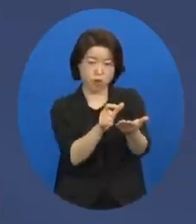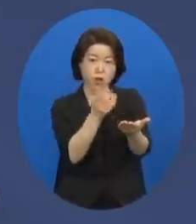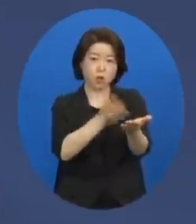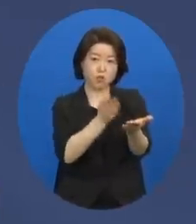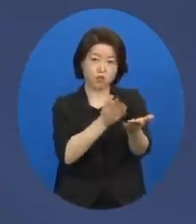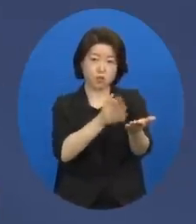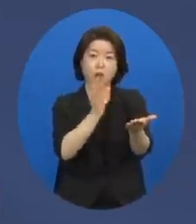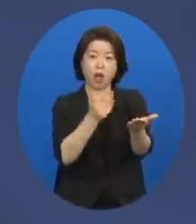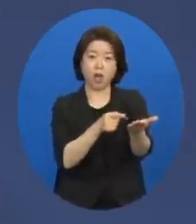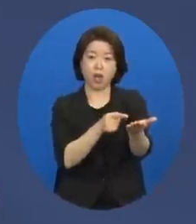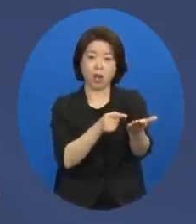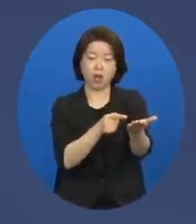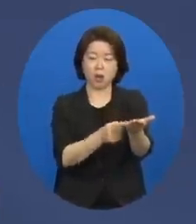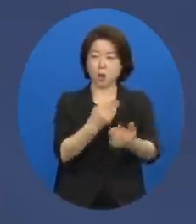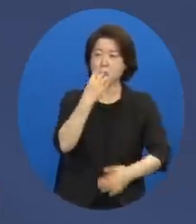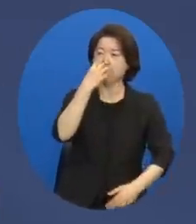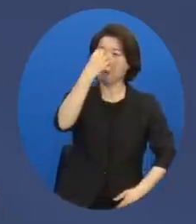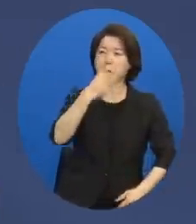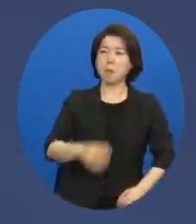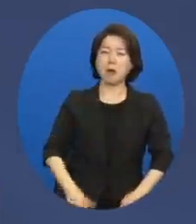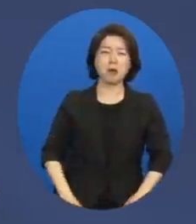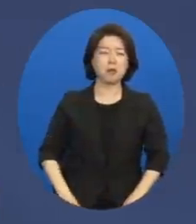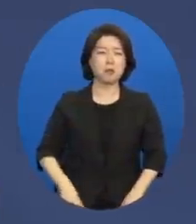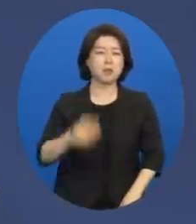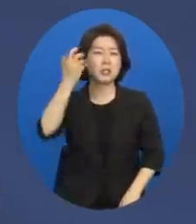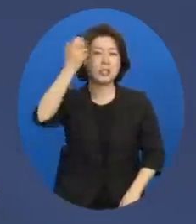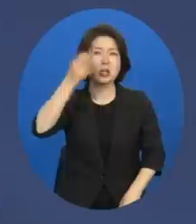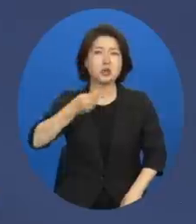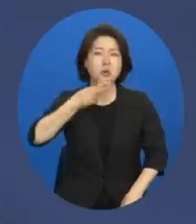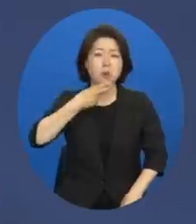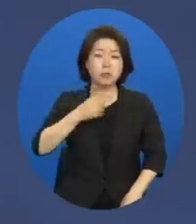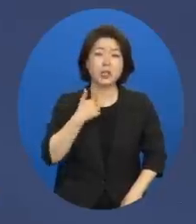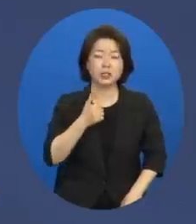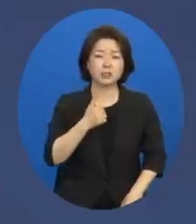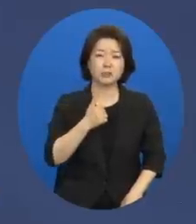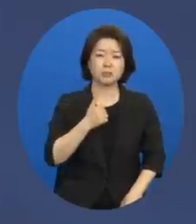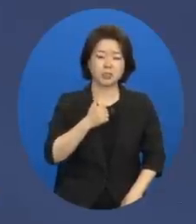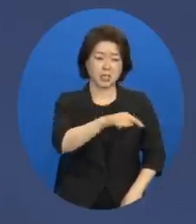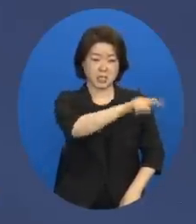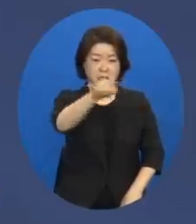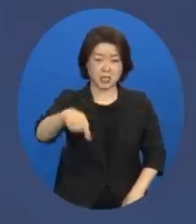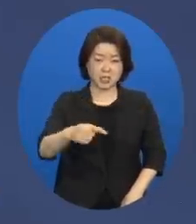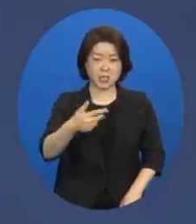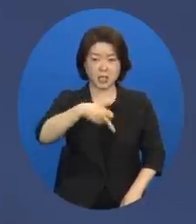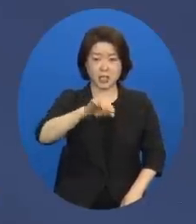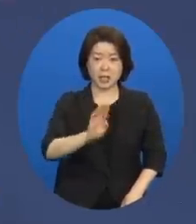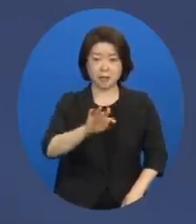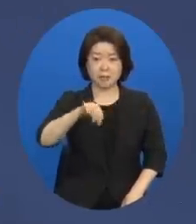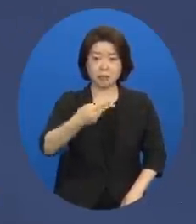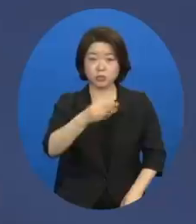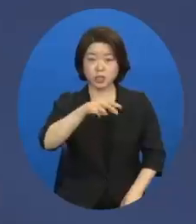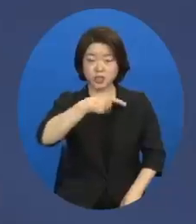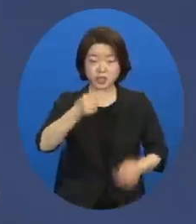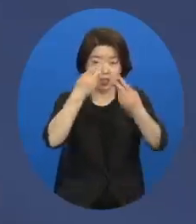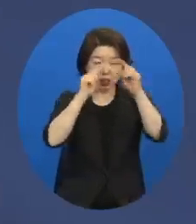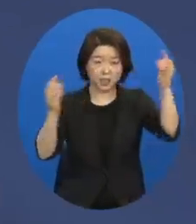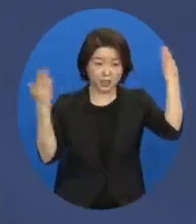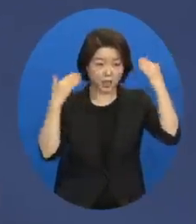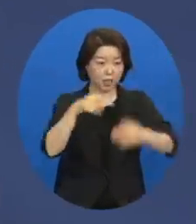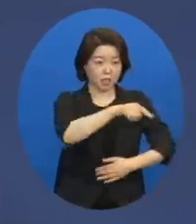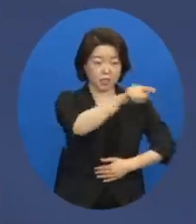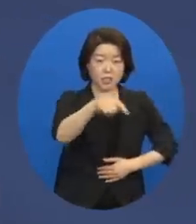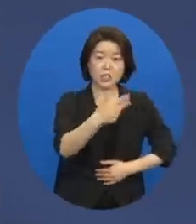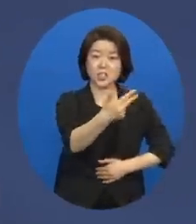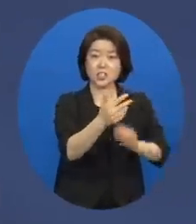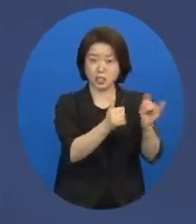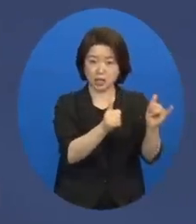만큼 그 교만하고 그 전혀 영적이지 않은 잘난 척하는 케임브리지 7인이 모두가 그때 당시